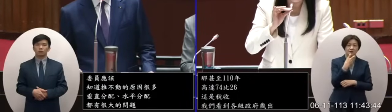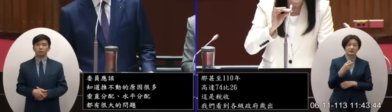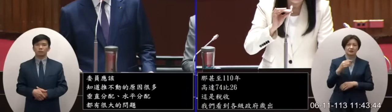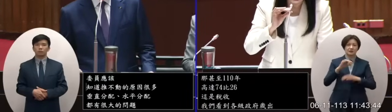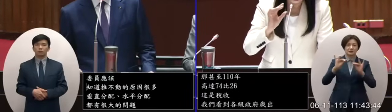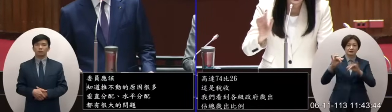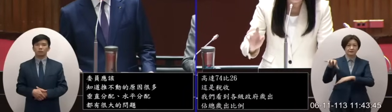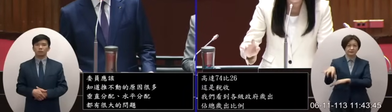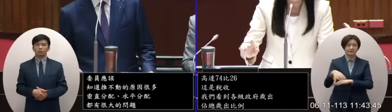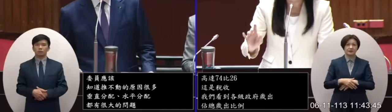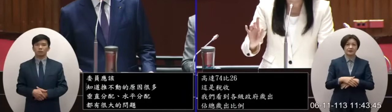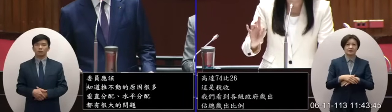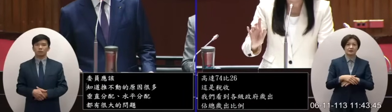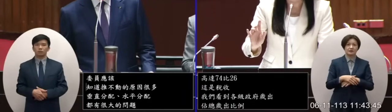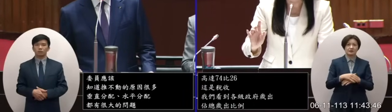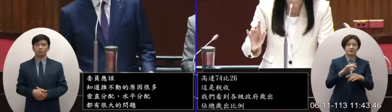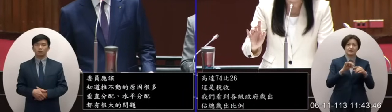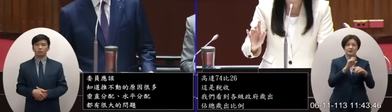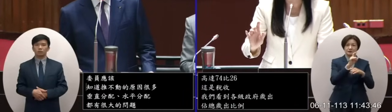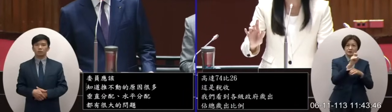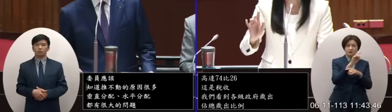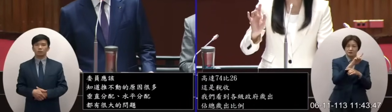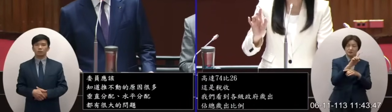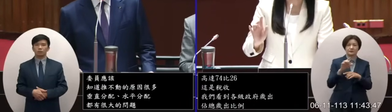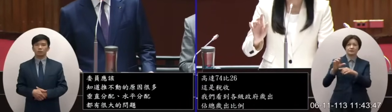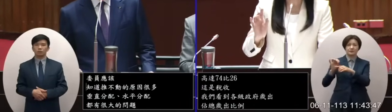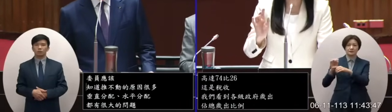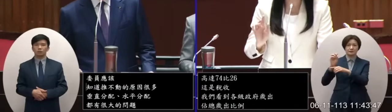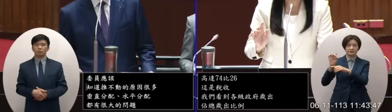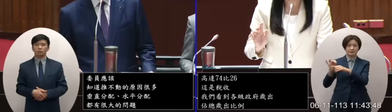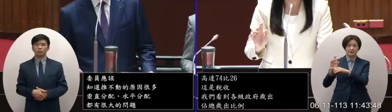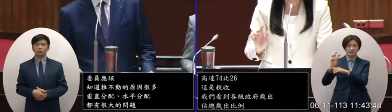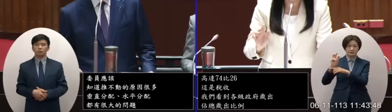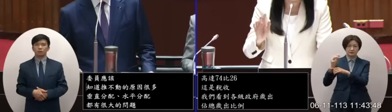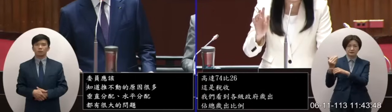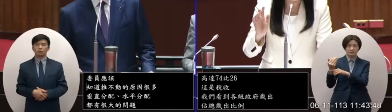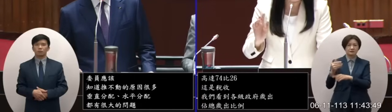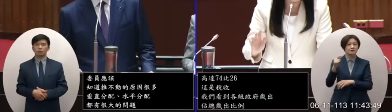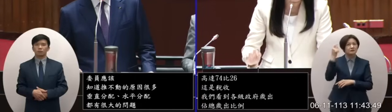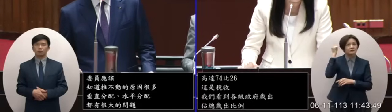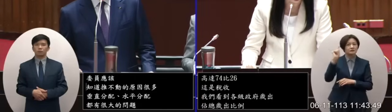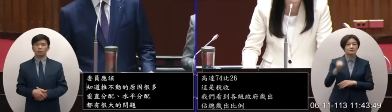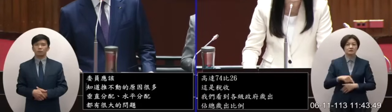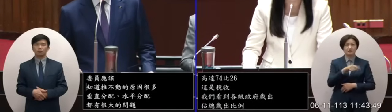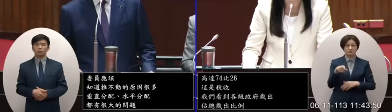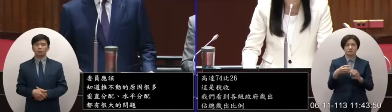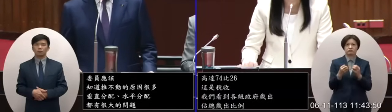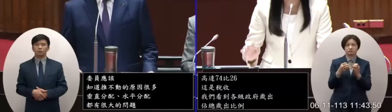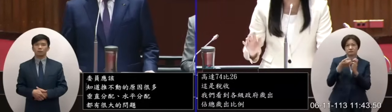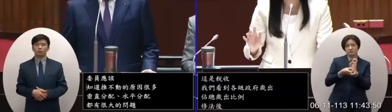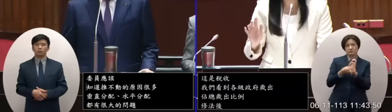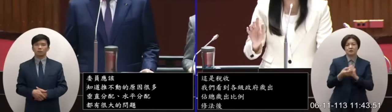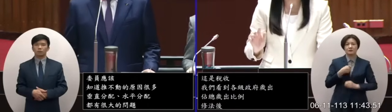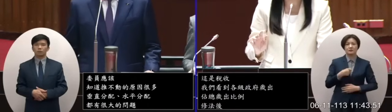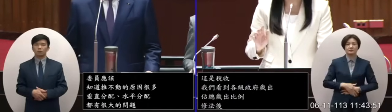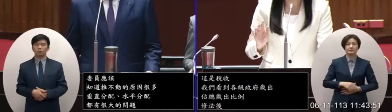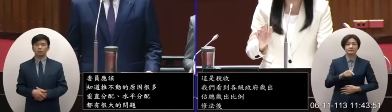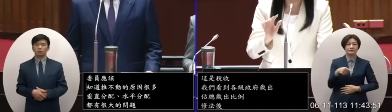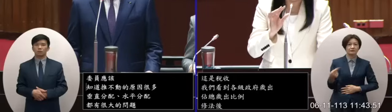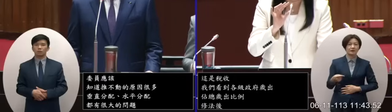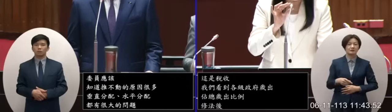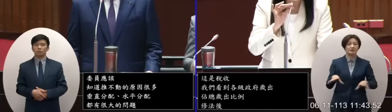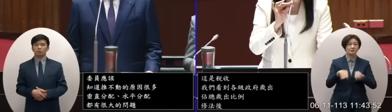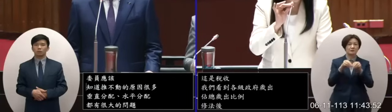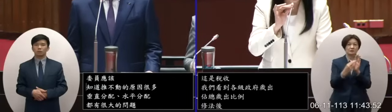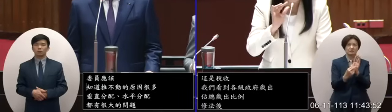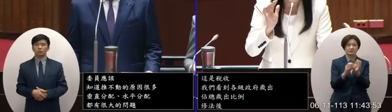比例来到了61%比39%院长，这意味着什么事情？我就值得我们来讨论一下。简单的下一个结论就是